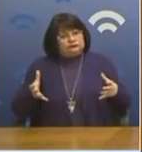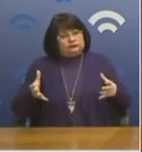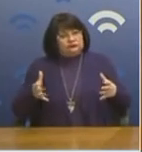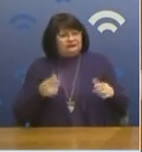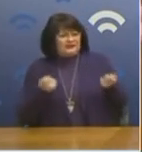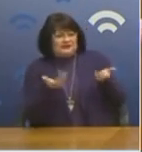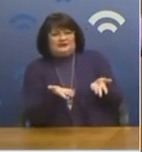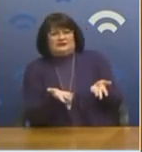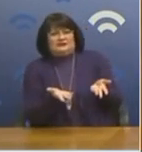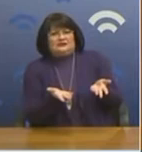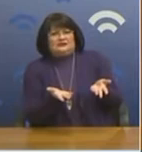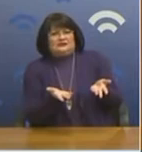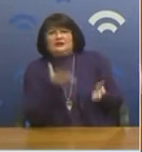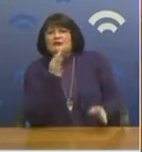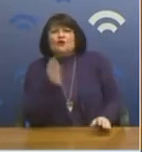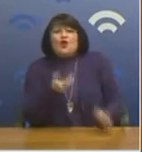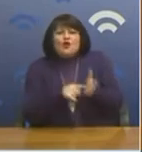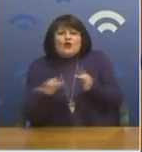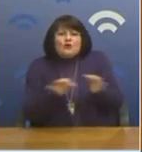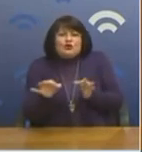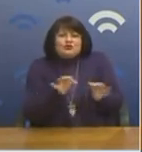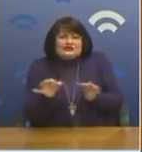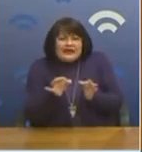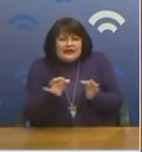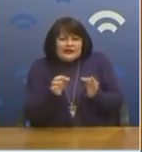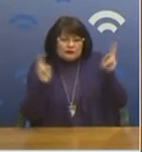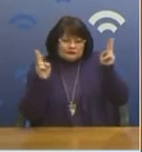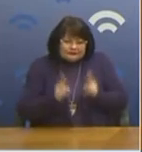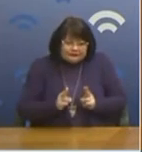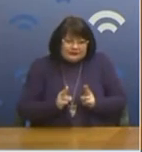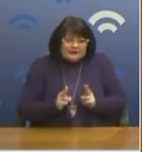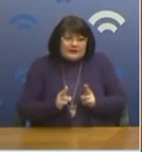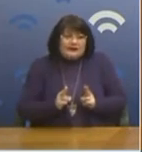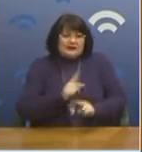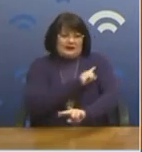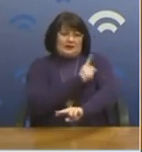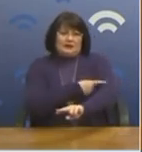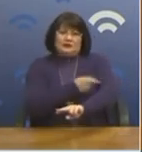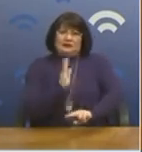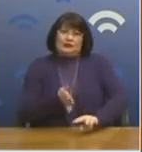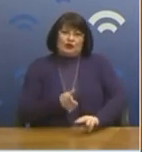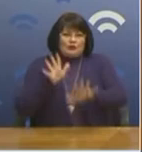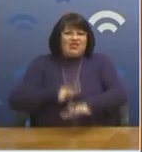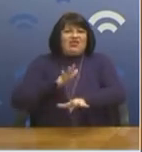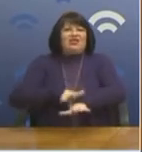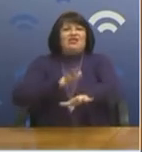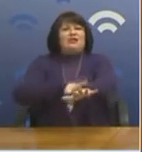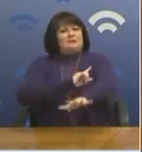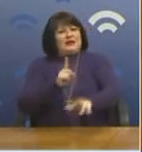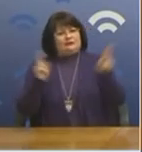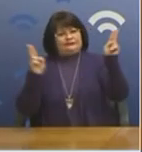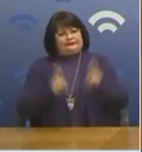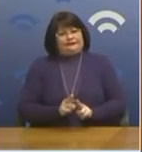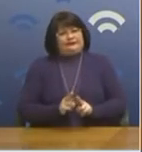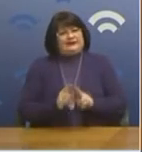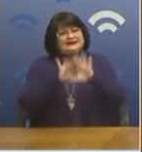αυτά? Γιατί φέρνετε ένα νομοσχέδιο για την περιορισμό, τη δυνατότητα των διαδηλώσεων και αυτό που κάνατε για τις